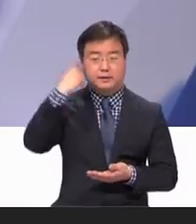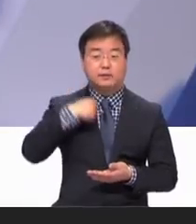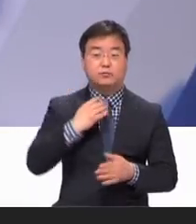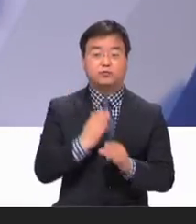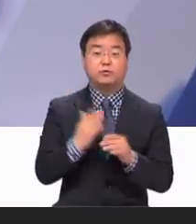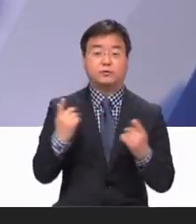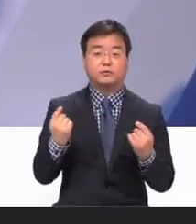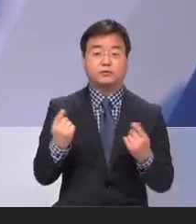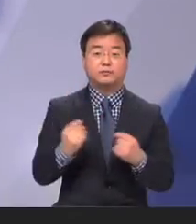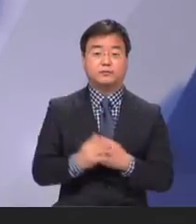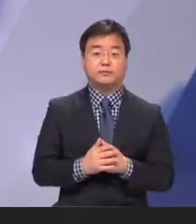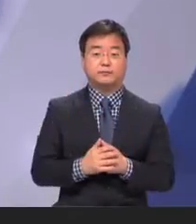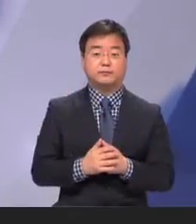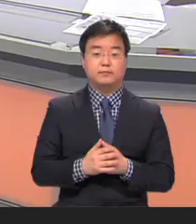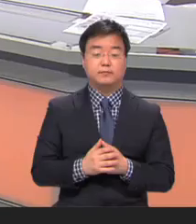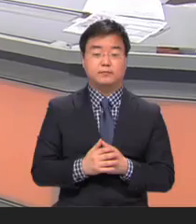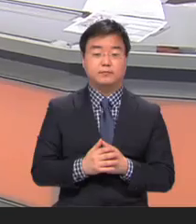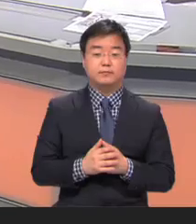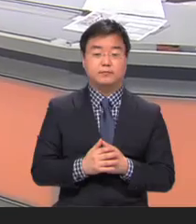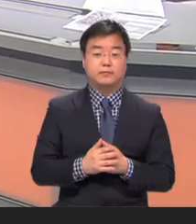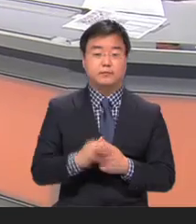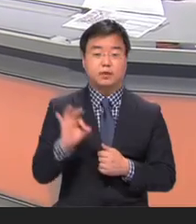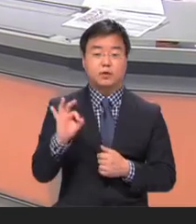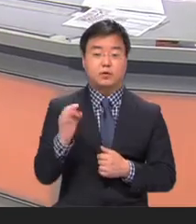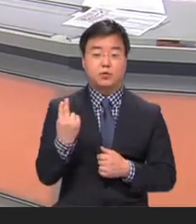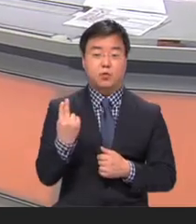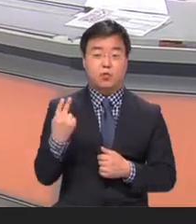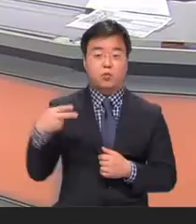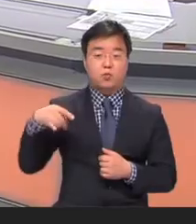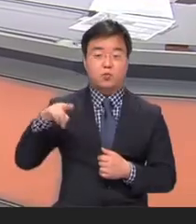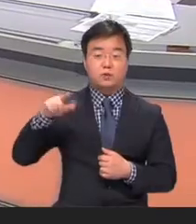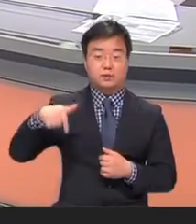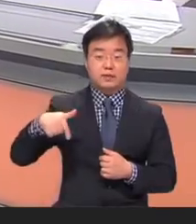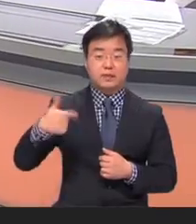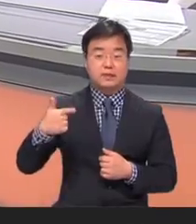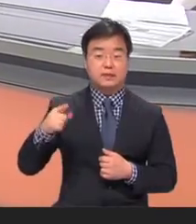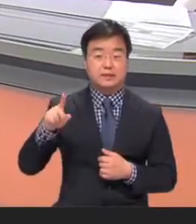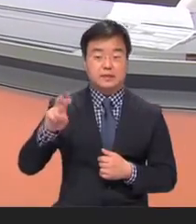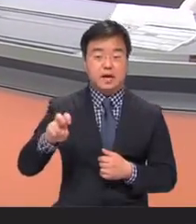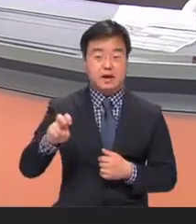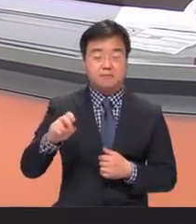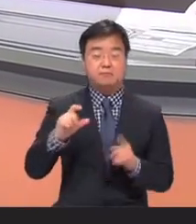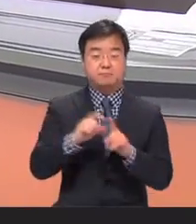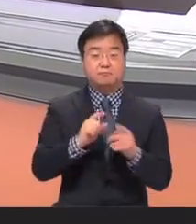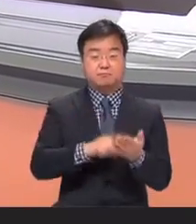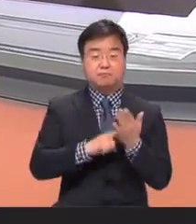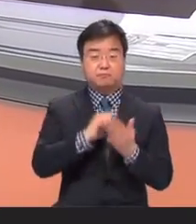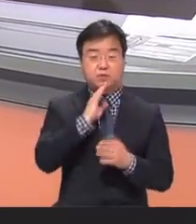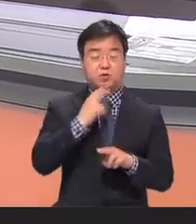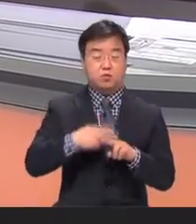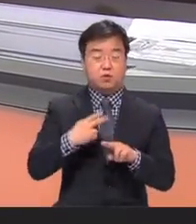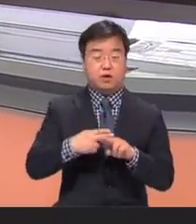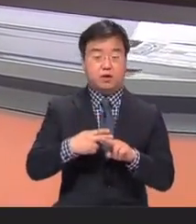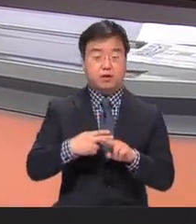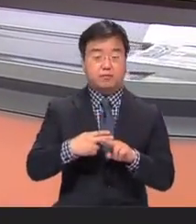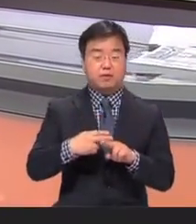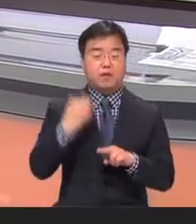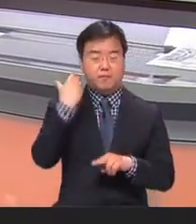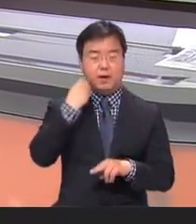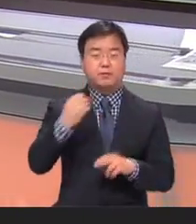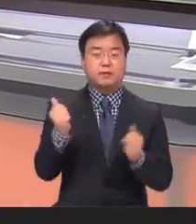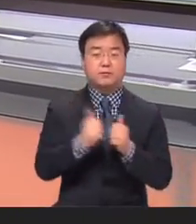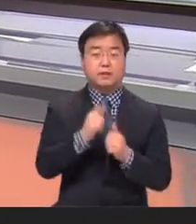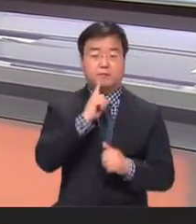것 같습니다. 요생남이라는 그런 단어도 등장했더라고요. 아, 요리하면 섹시하다는 뜻이 네. 아, 예, 예. 제가 뭐 얘기만 들어도 지금 흐뭇한데